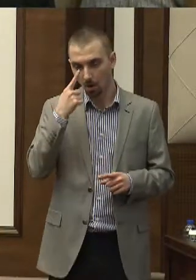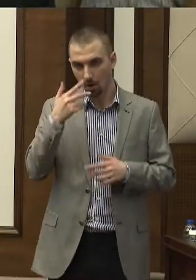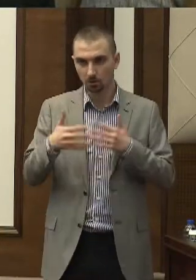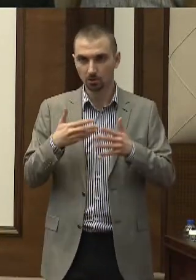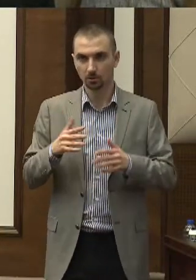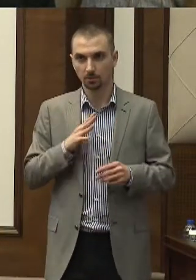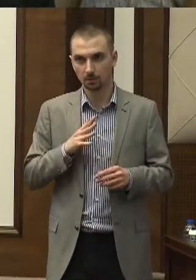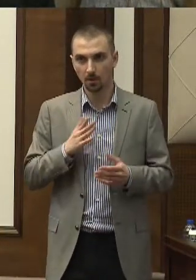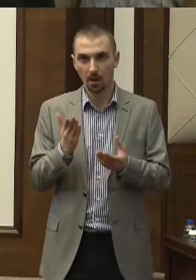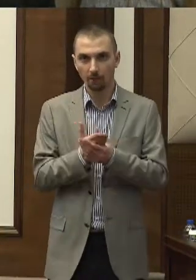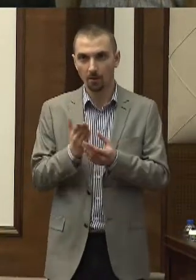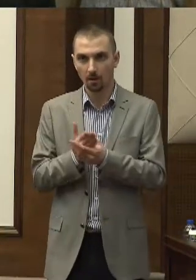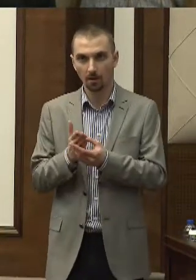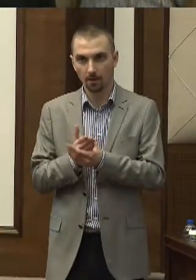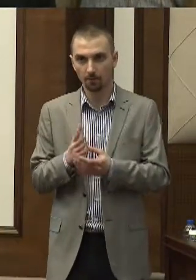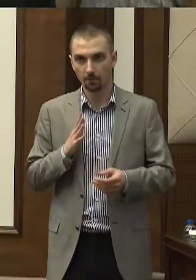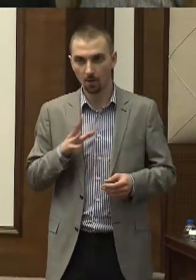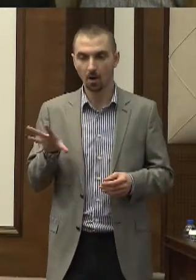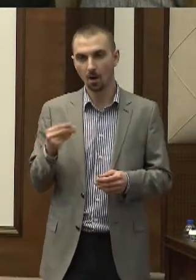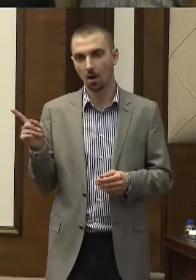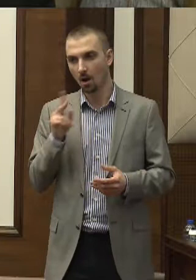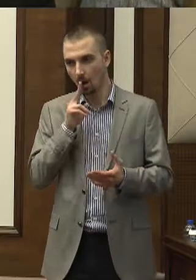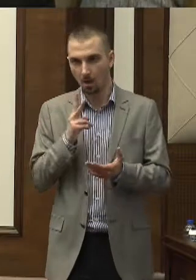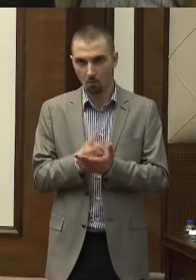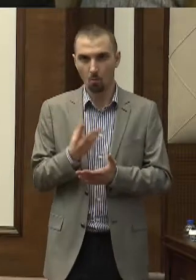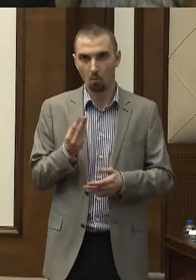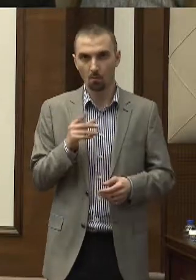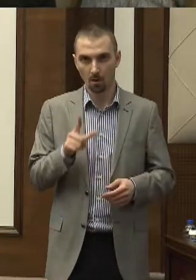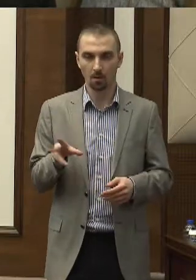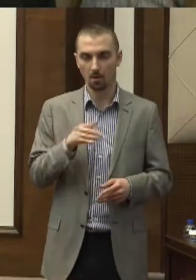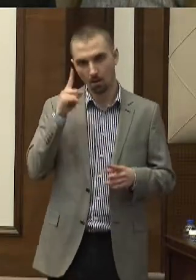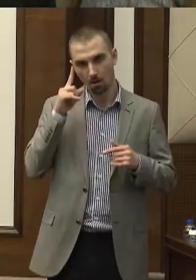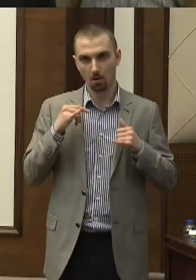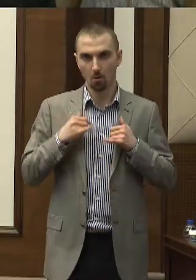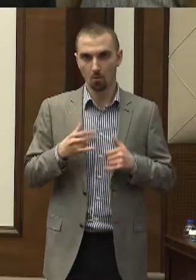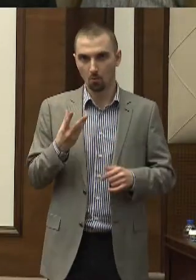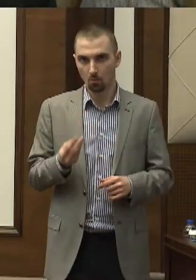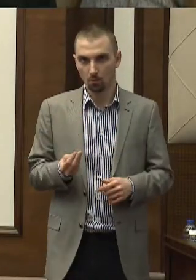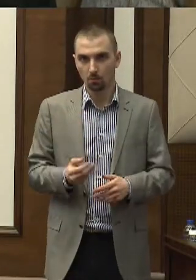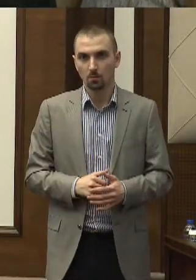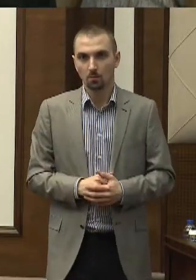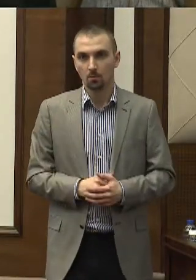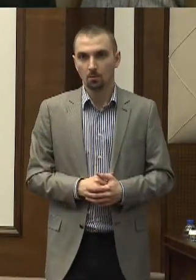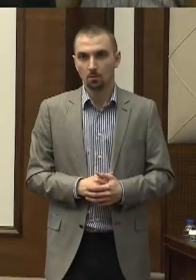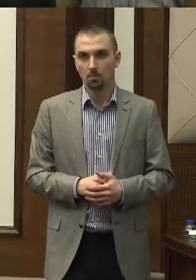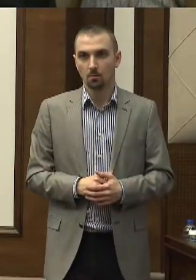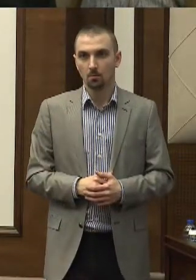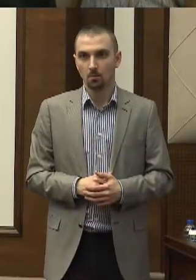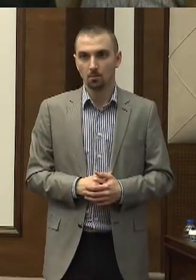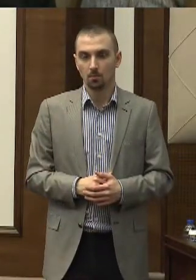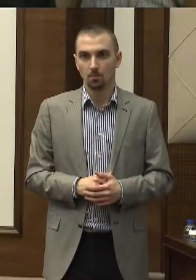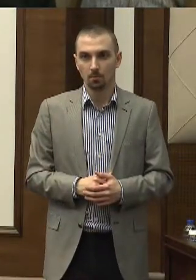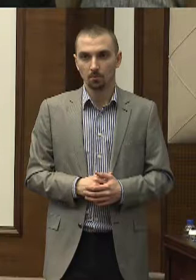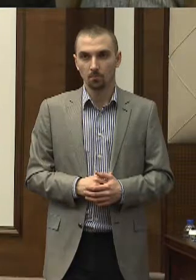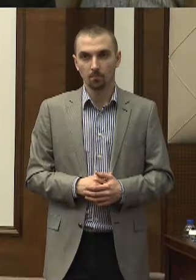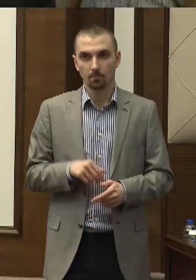olmasına ilişkin bir evrakla bir meclis kararı alırsanız daha uygun olur. Yarın hukuksal bir sıkıntı yaşanmasın denildi. Konunun tekrar gündeme gelmesi